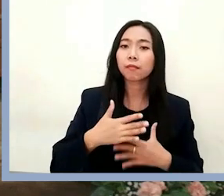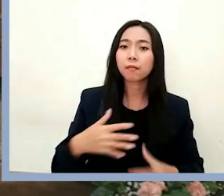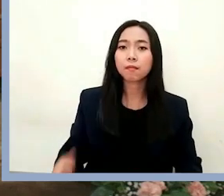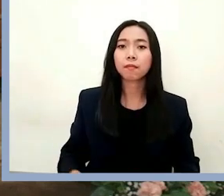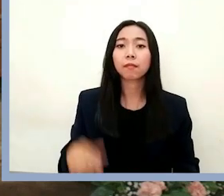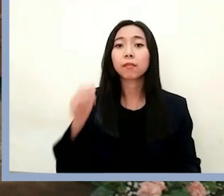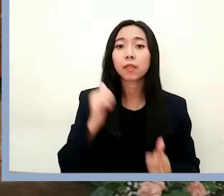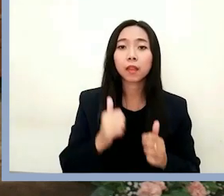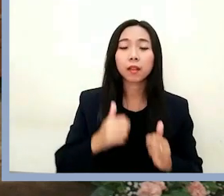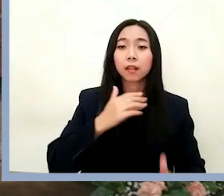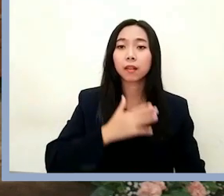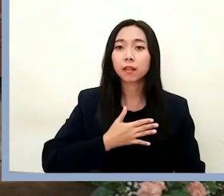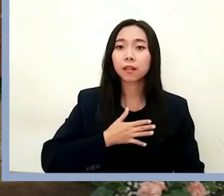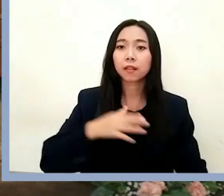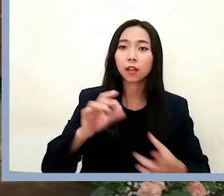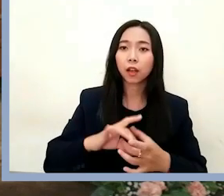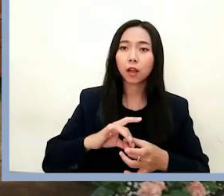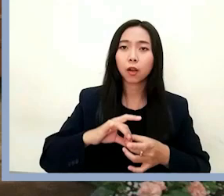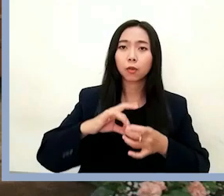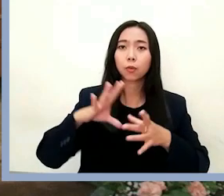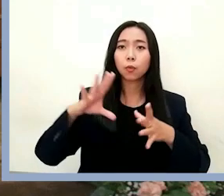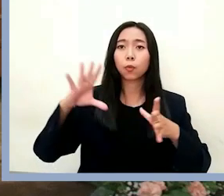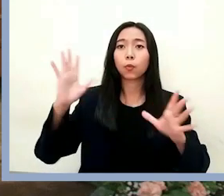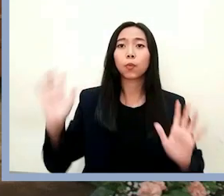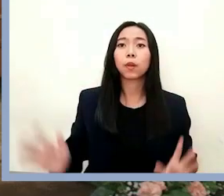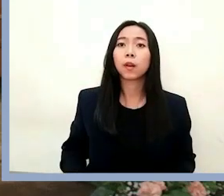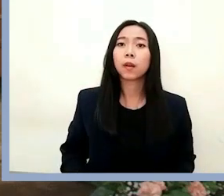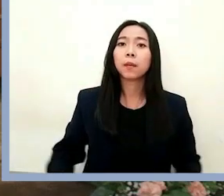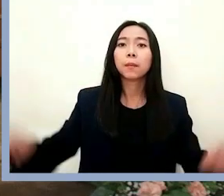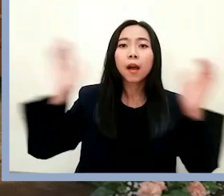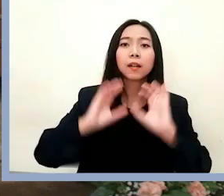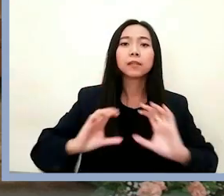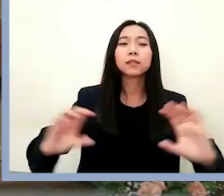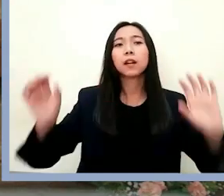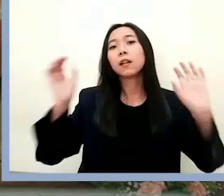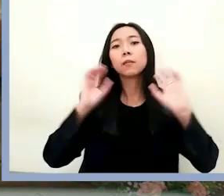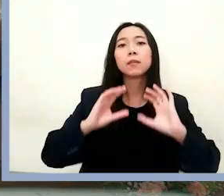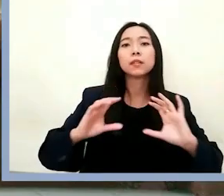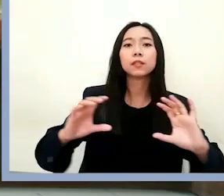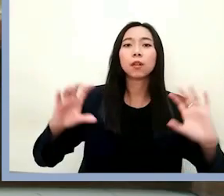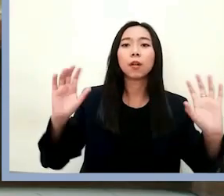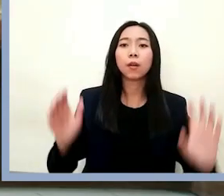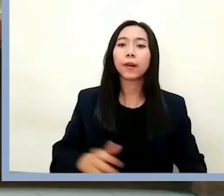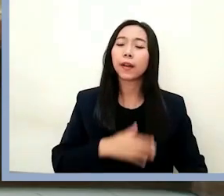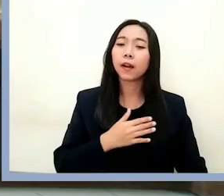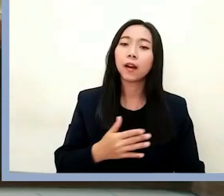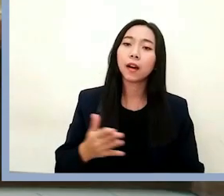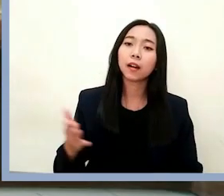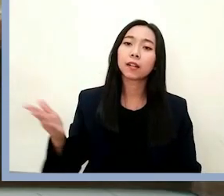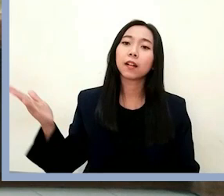tak akan sehingga kulepas dan bersoraklah